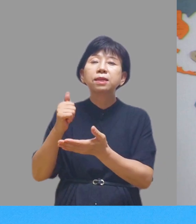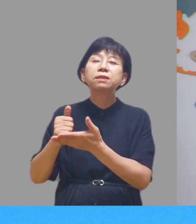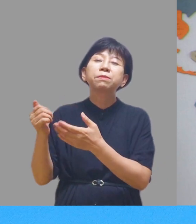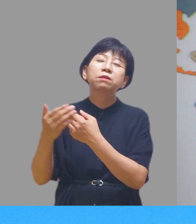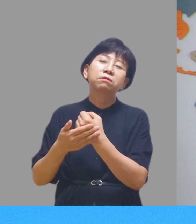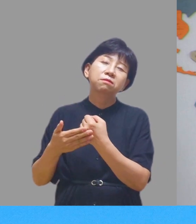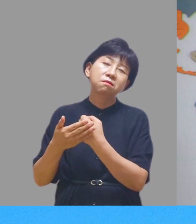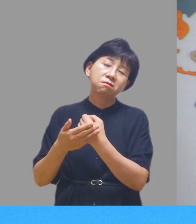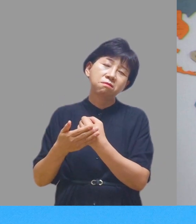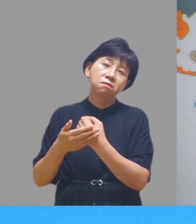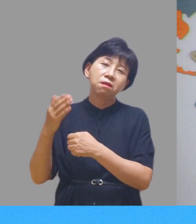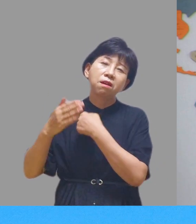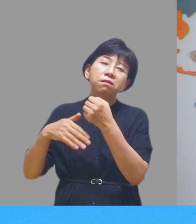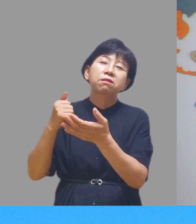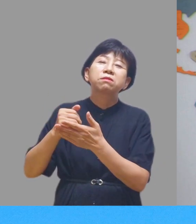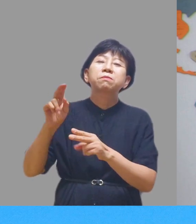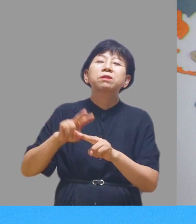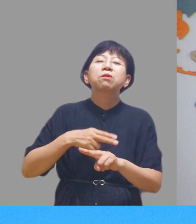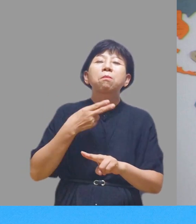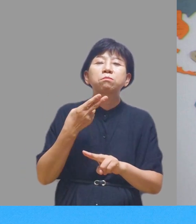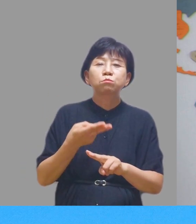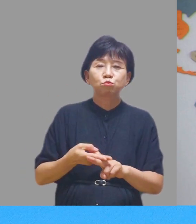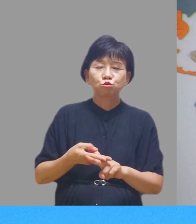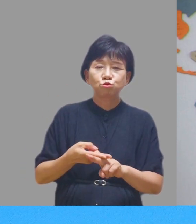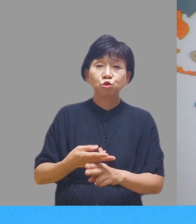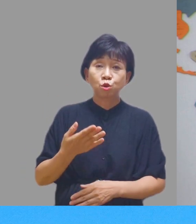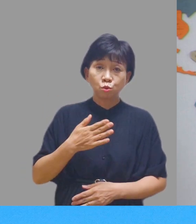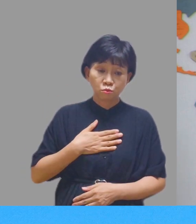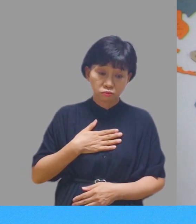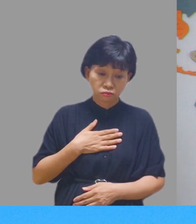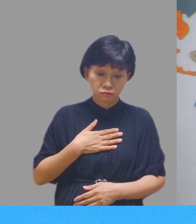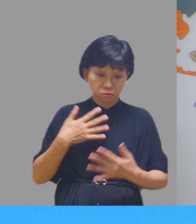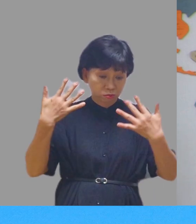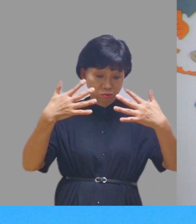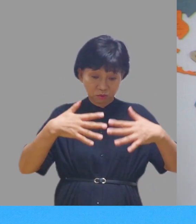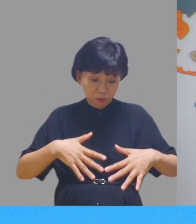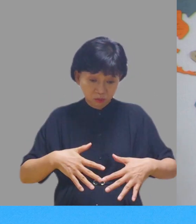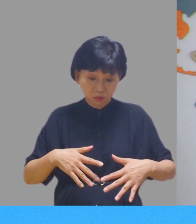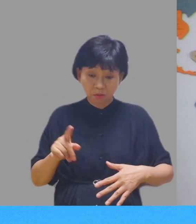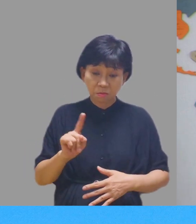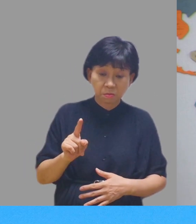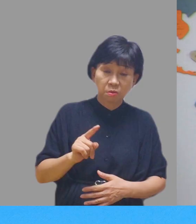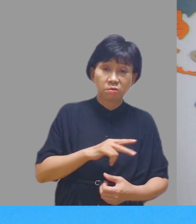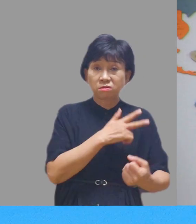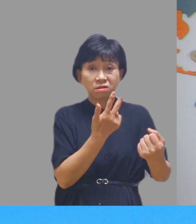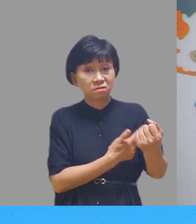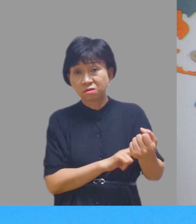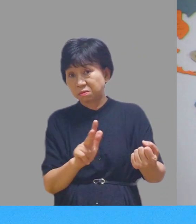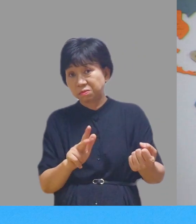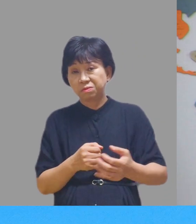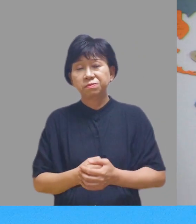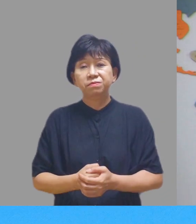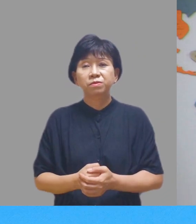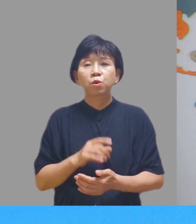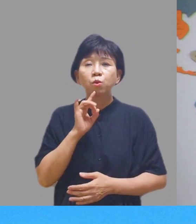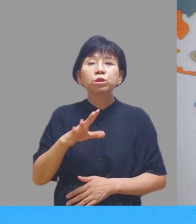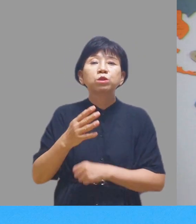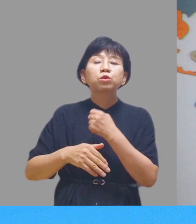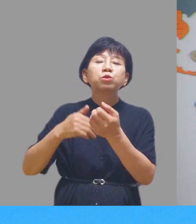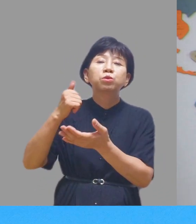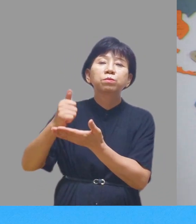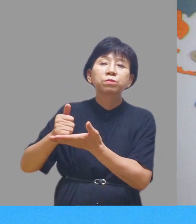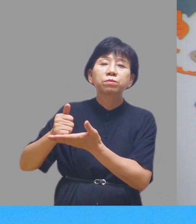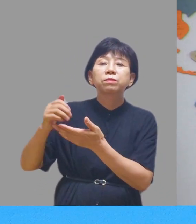전적인 선물입니다. 우리가 한 것은 아무것도 없습니다. 오직 주님의 사랑과 십자가의